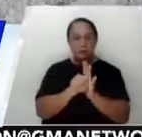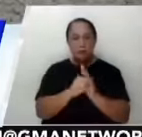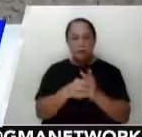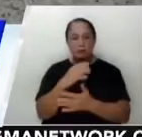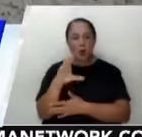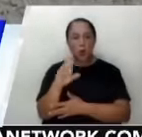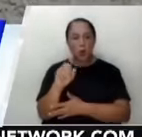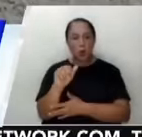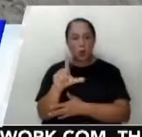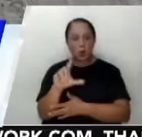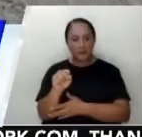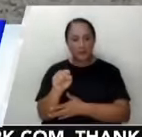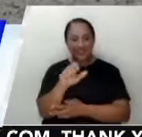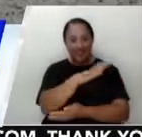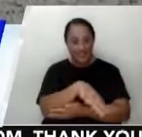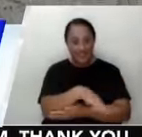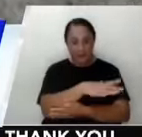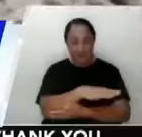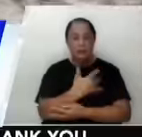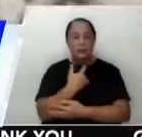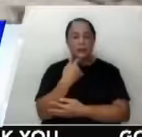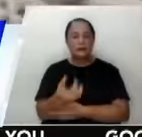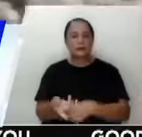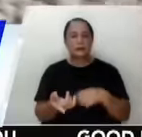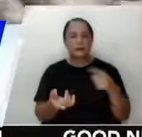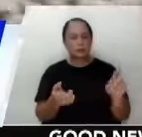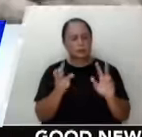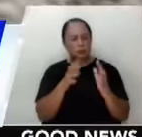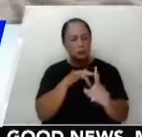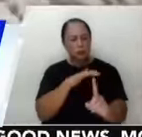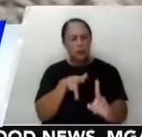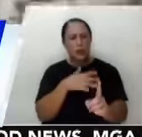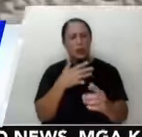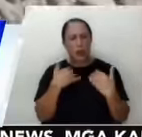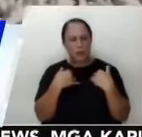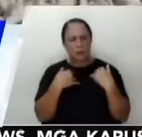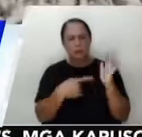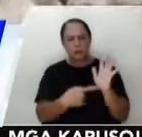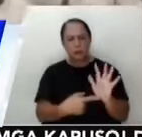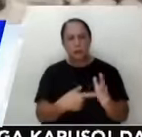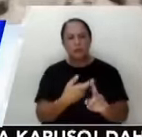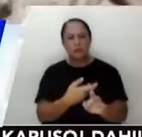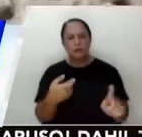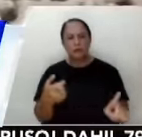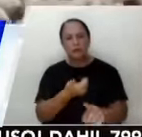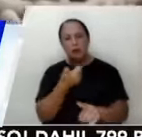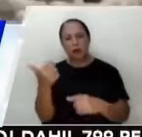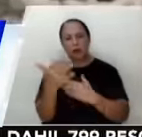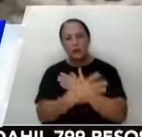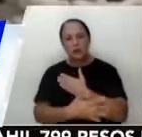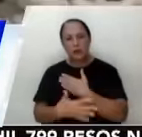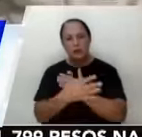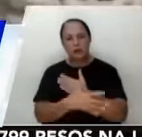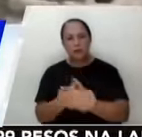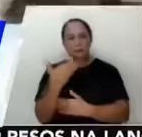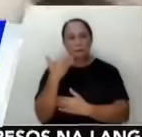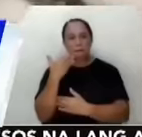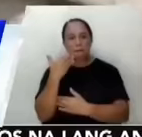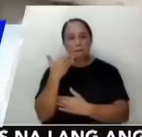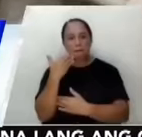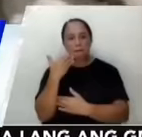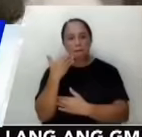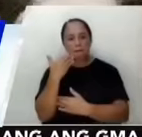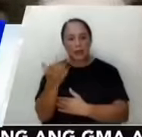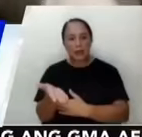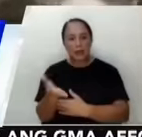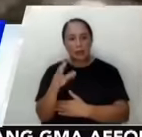Cay. Sa inisyal nilang obserbasyon, may indikasyong galing sa ibang lugar ang mga patay na coral na maaaring